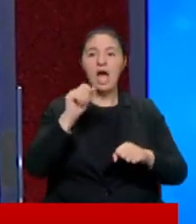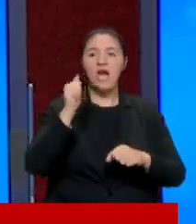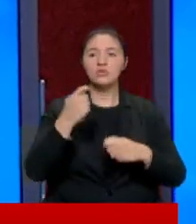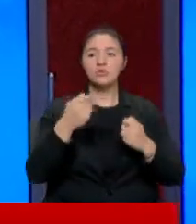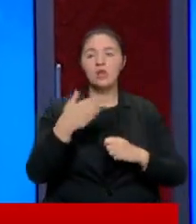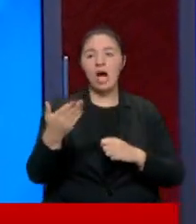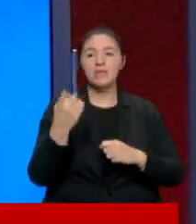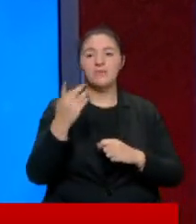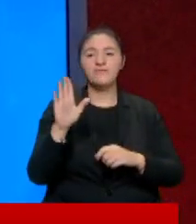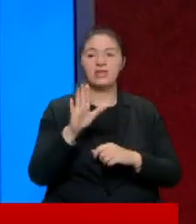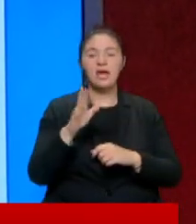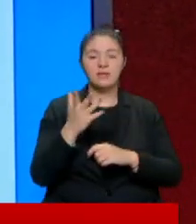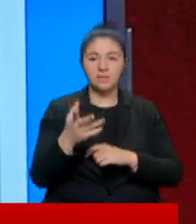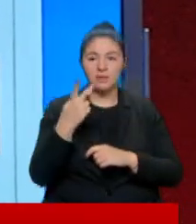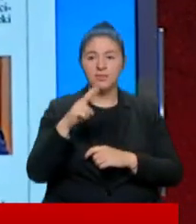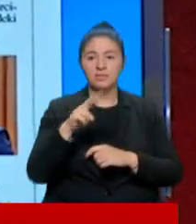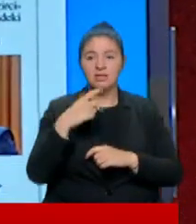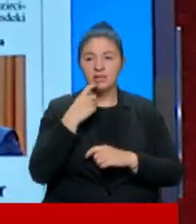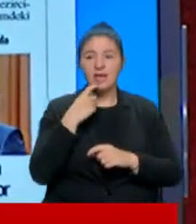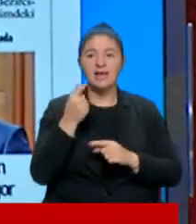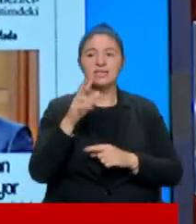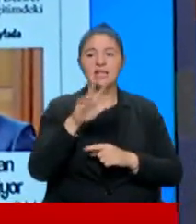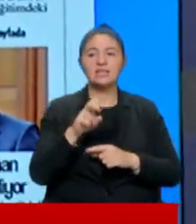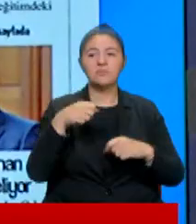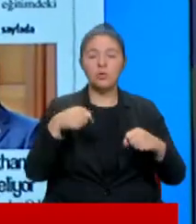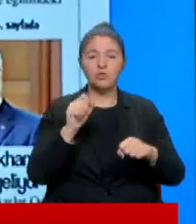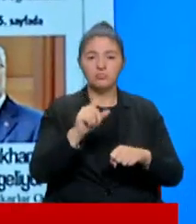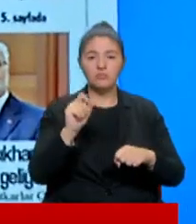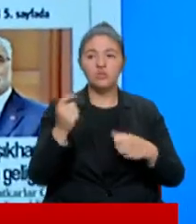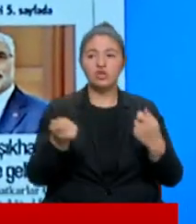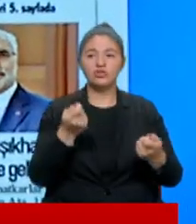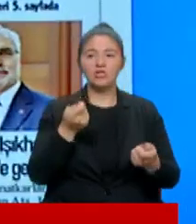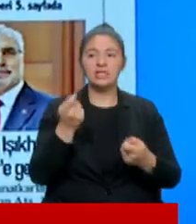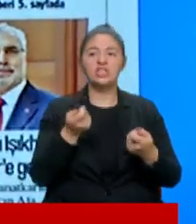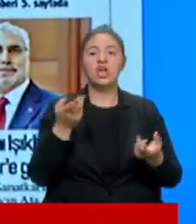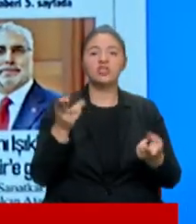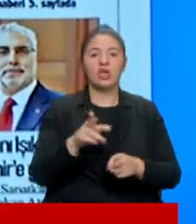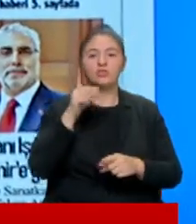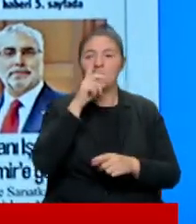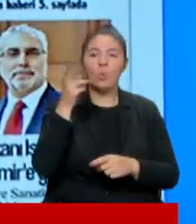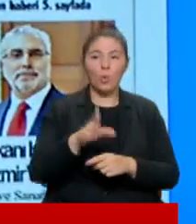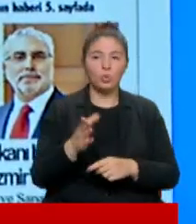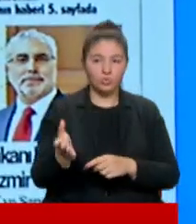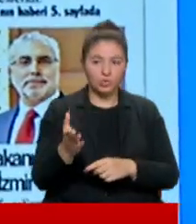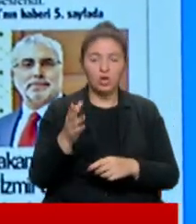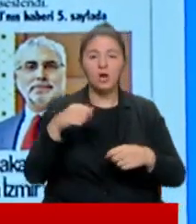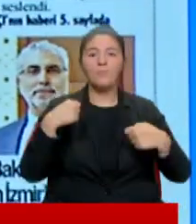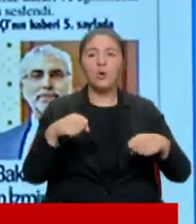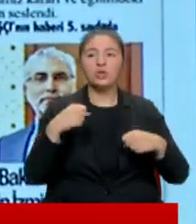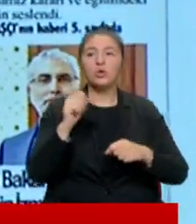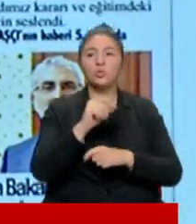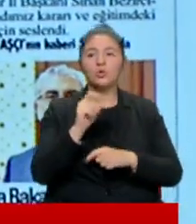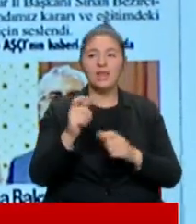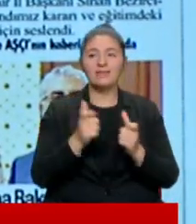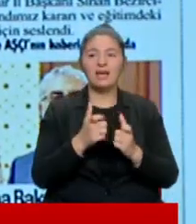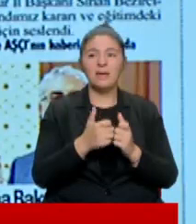ayrı bir veda 2022 yılında en az 58 moto kurye çalışırken iş cinayetlerinde yaşamını yitirdi motosikletli